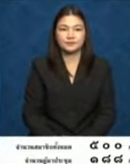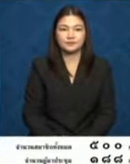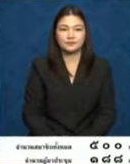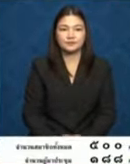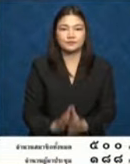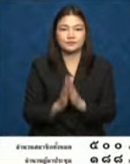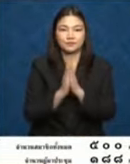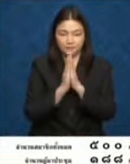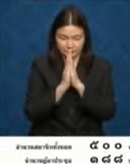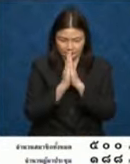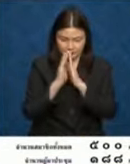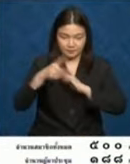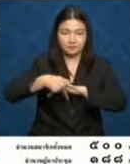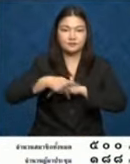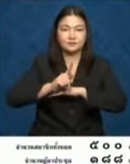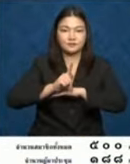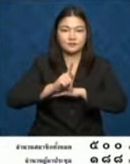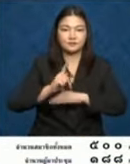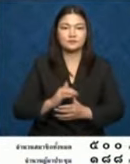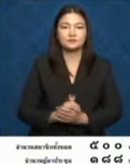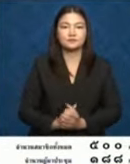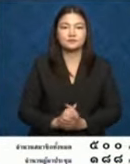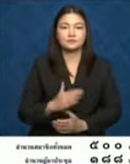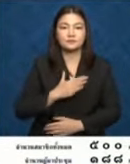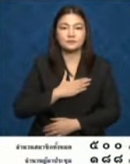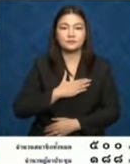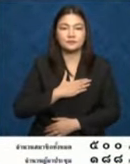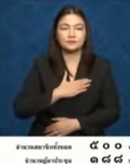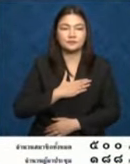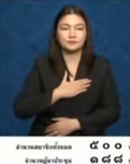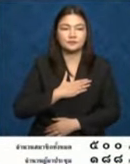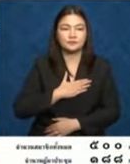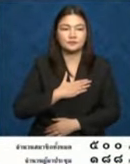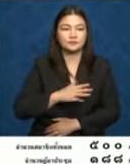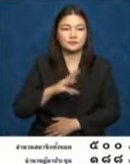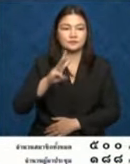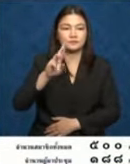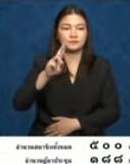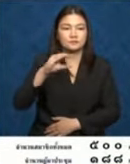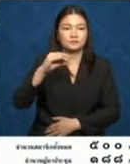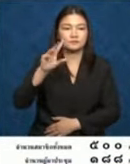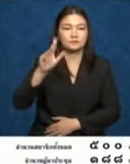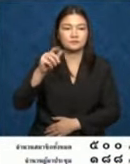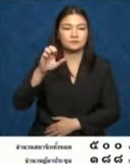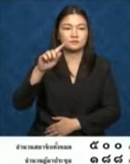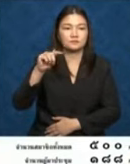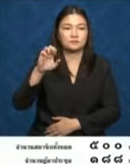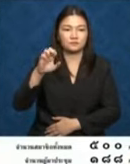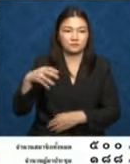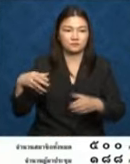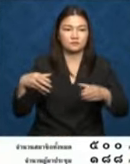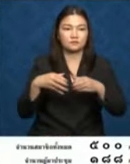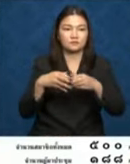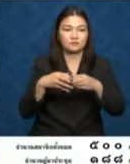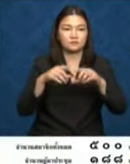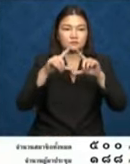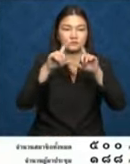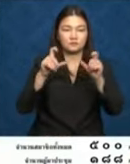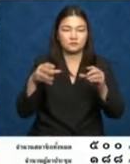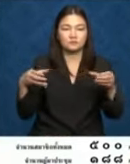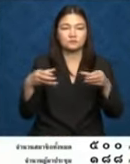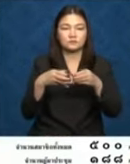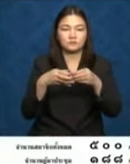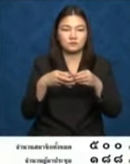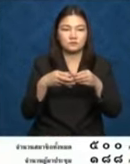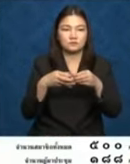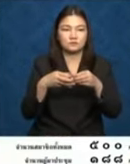กับเรียนท่านประธานสภาที่เคารพผมวรชโชติคุณกระจรสมาชิกสภาผู้แทนราษฎรจังหวัดเพชรบูรณ์พรรคพลังประชารั